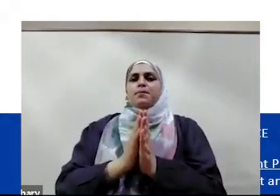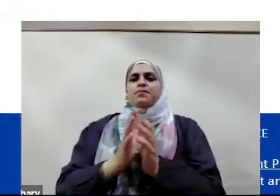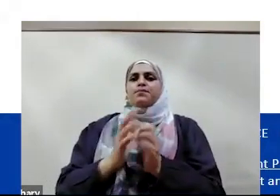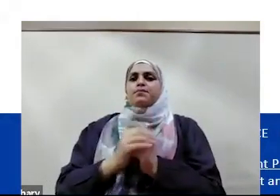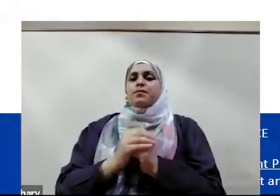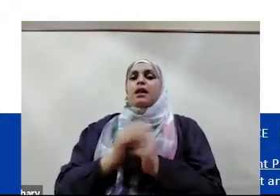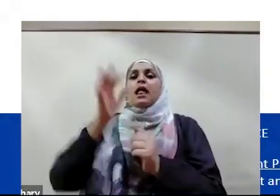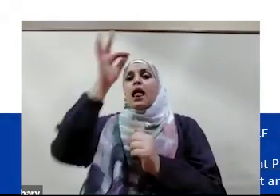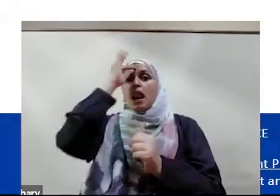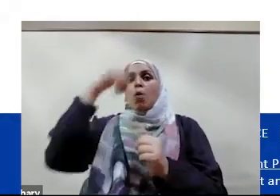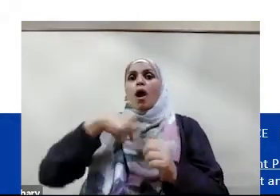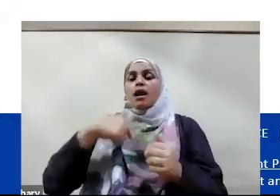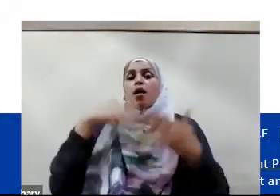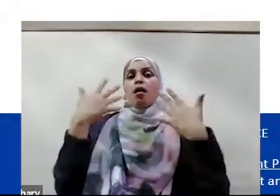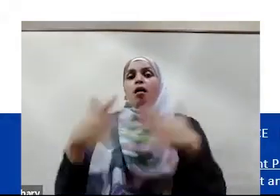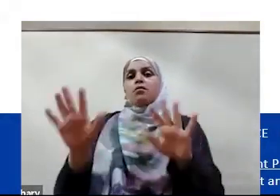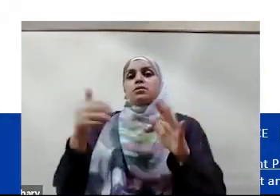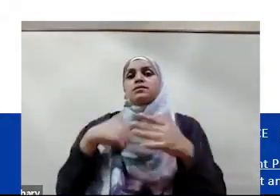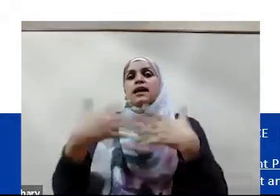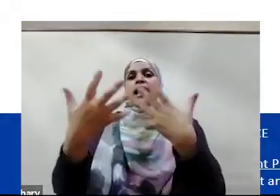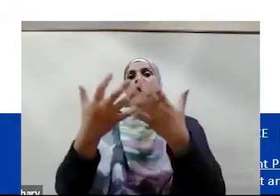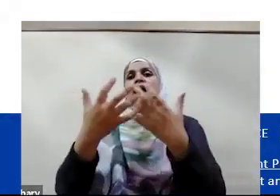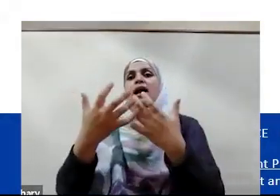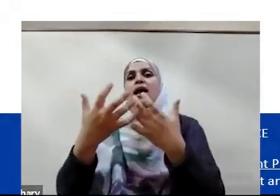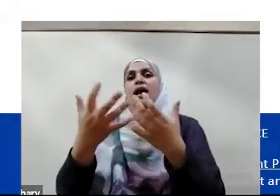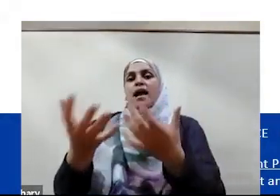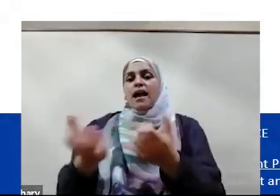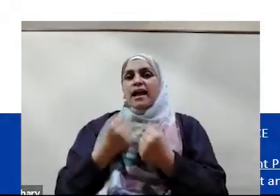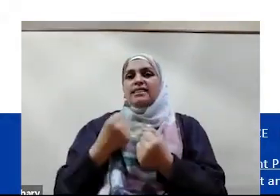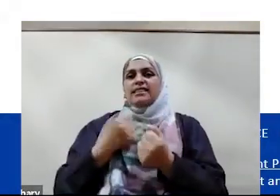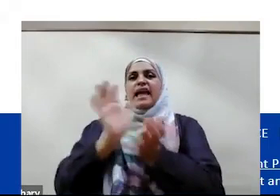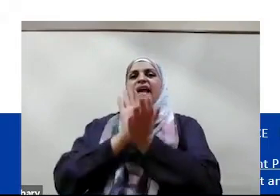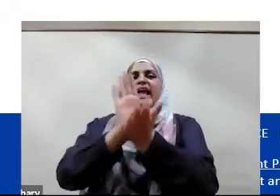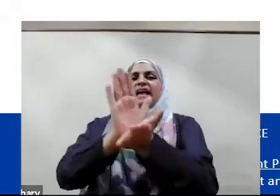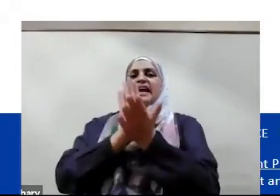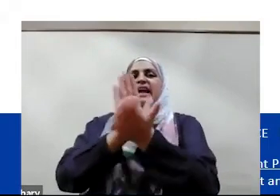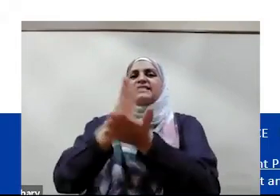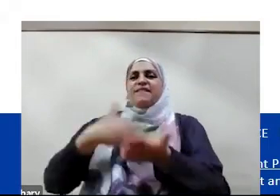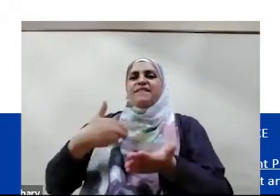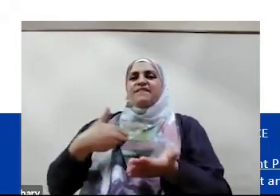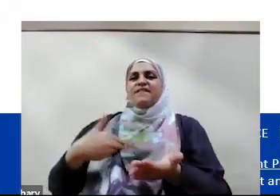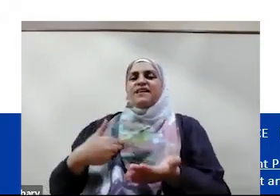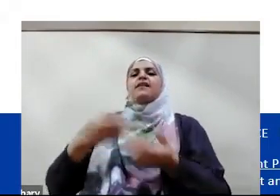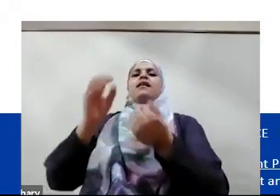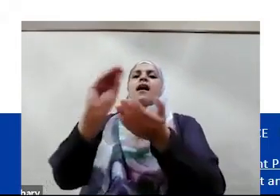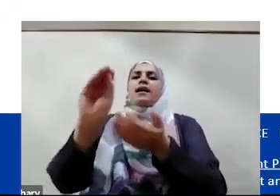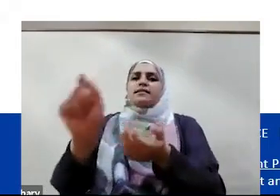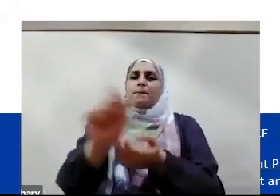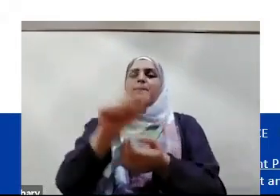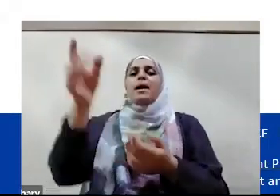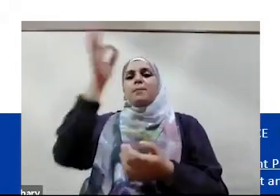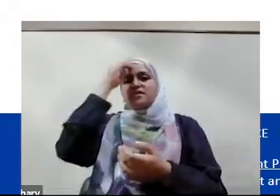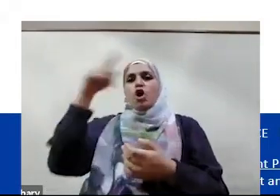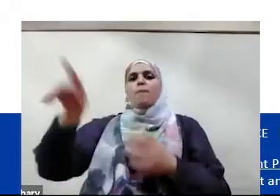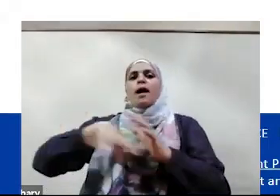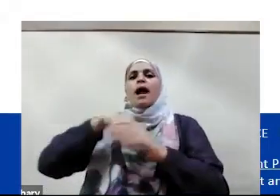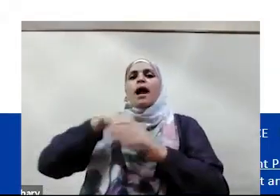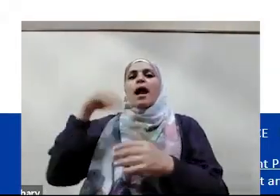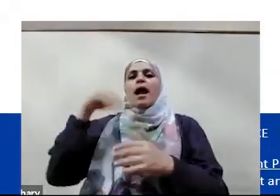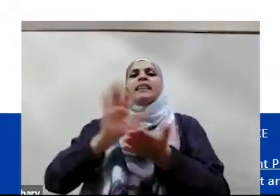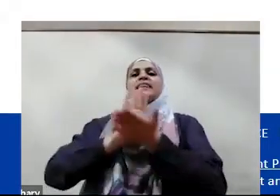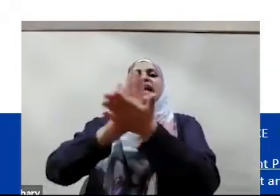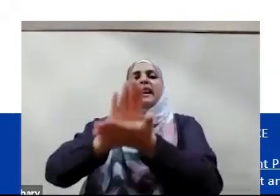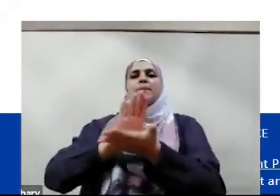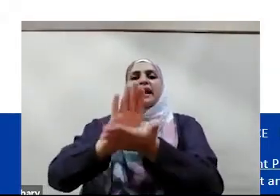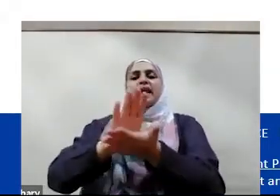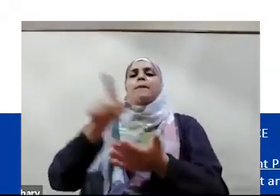لو انا بقى حصلت على جوائز اقدر ان انا احطها هنا، لو انا حصلت على اي تكريمات برضو بحطها في